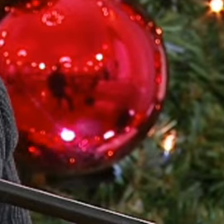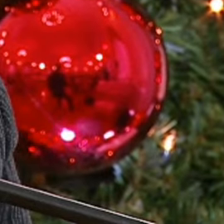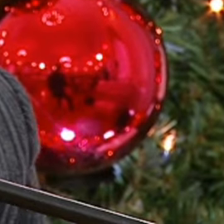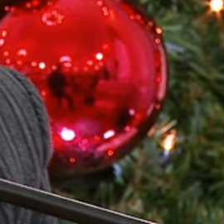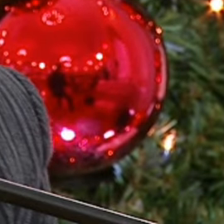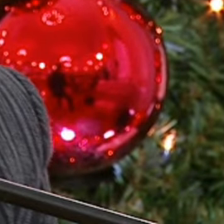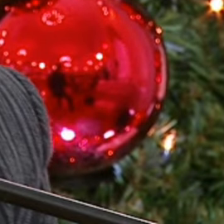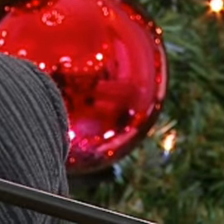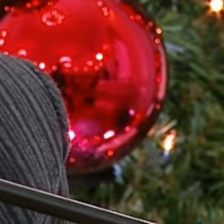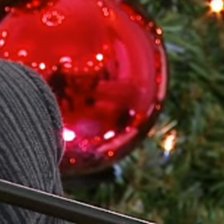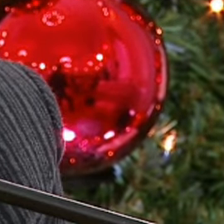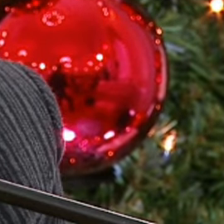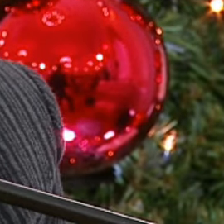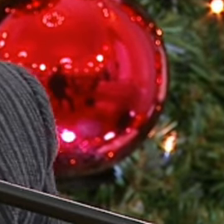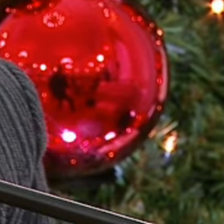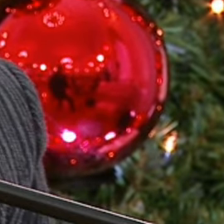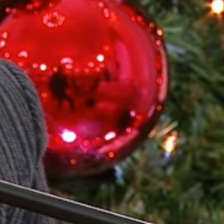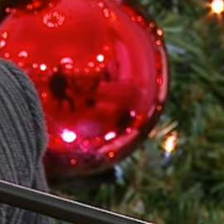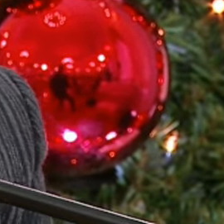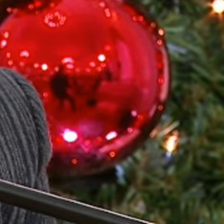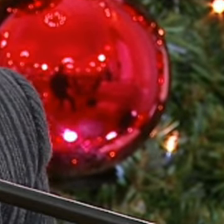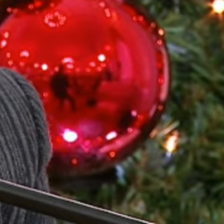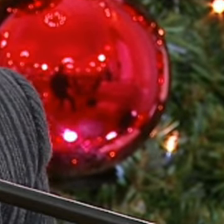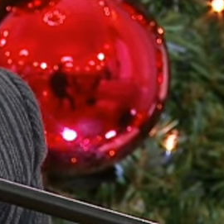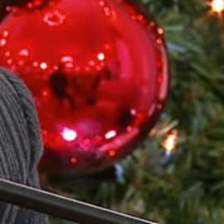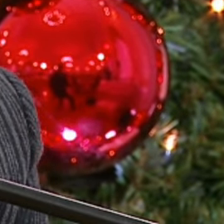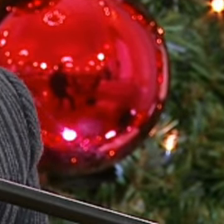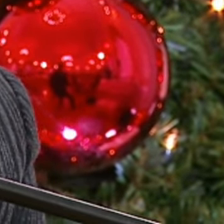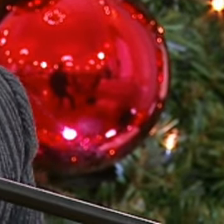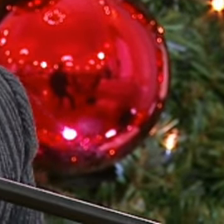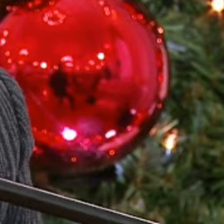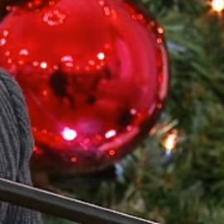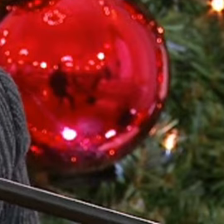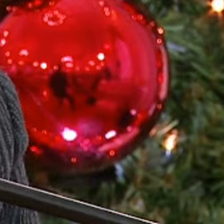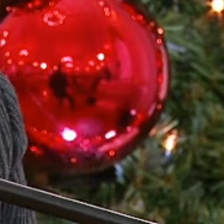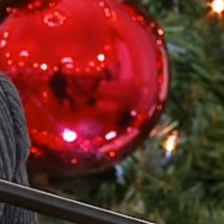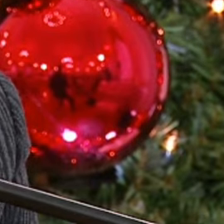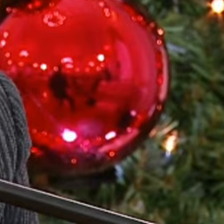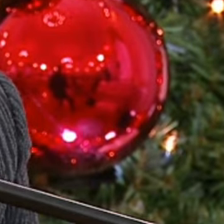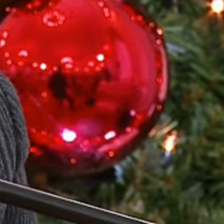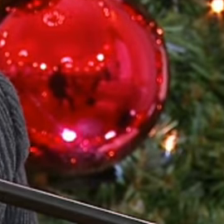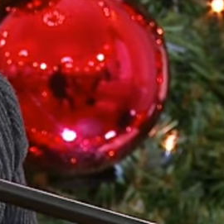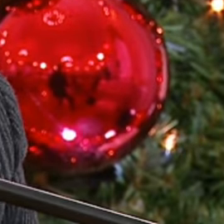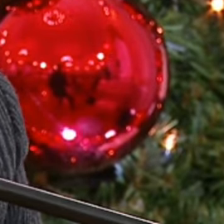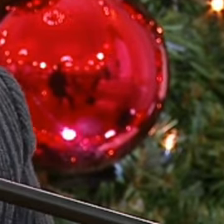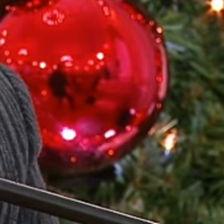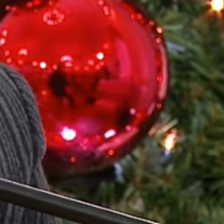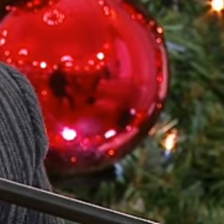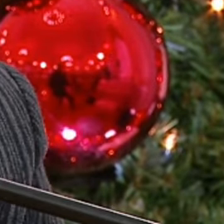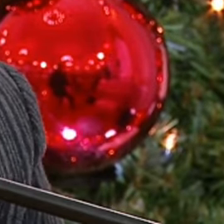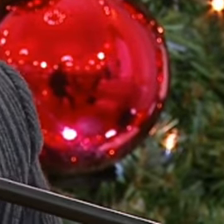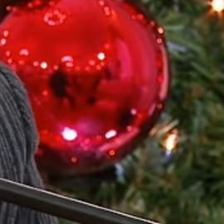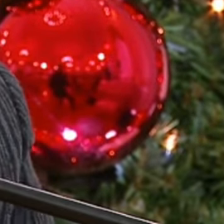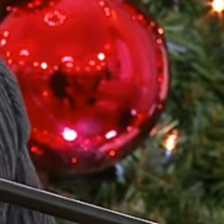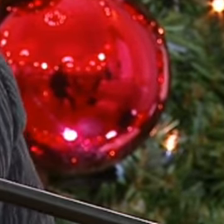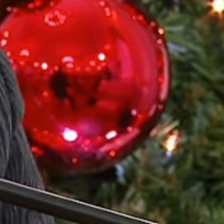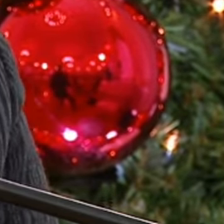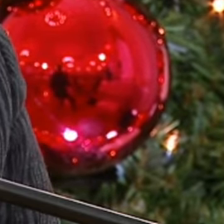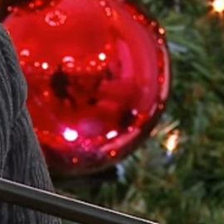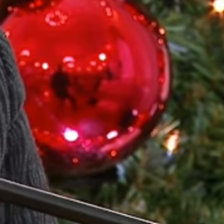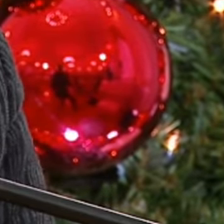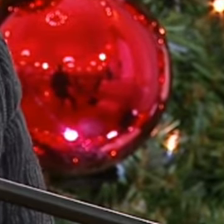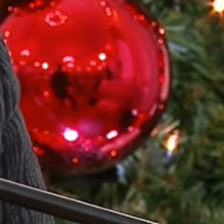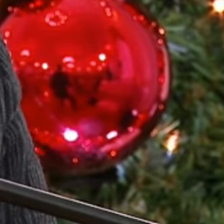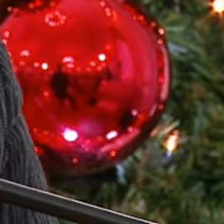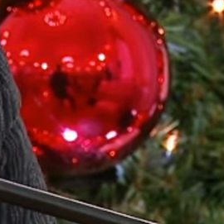neatsiverk. Amžinai versmei ir mūsų laisvei, juk reikia tikėti ir